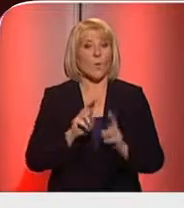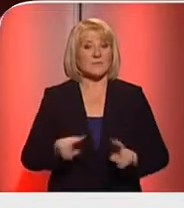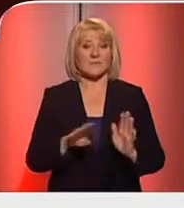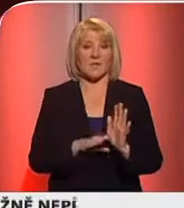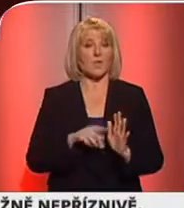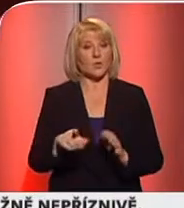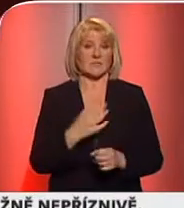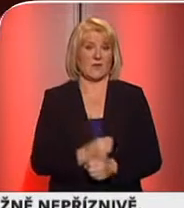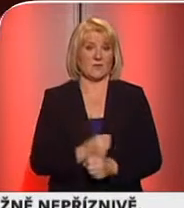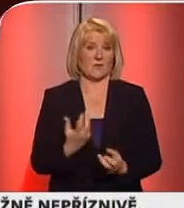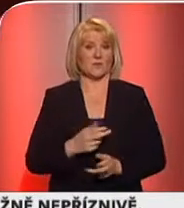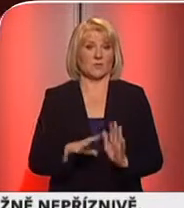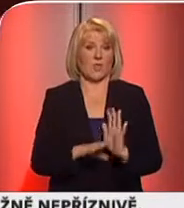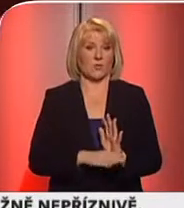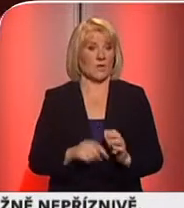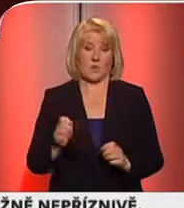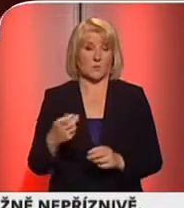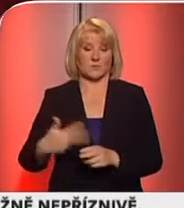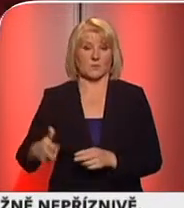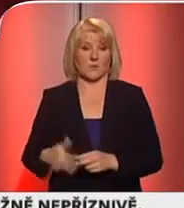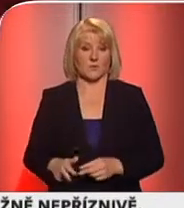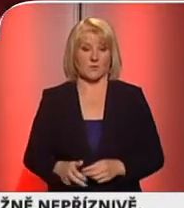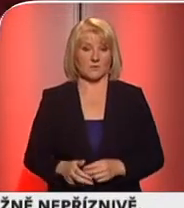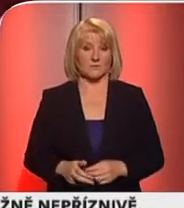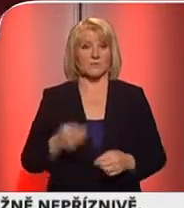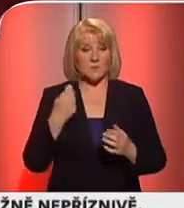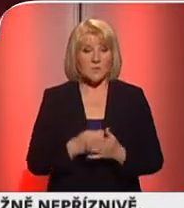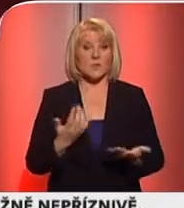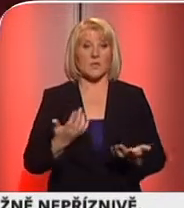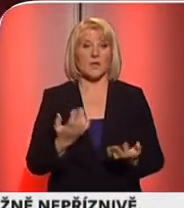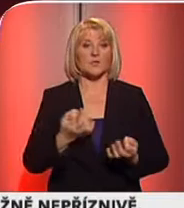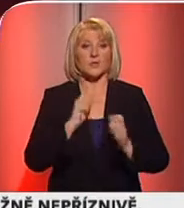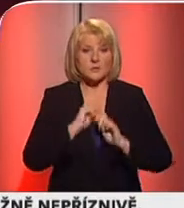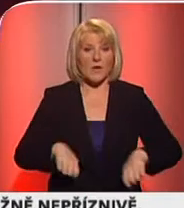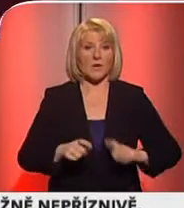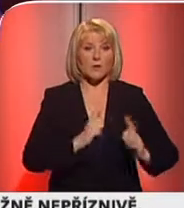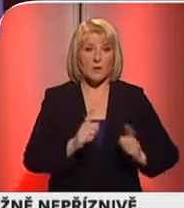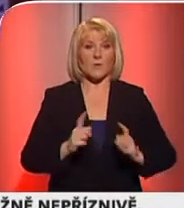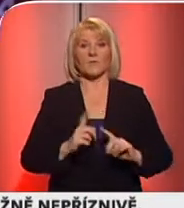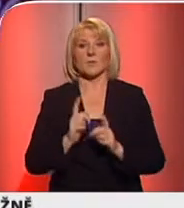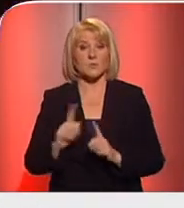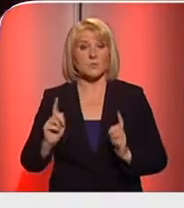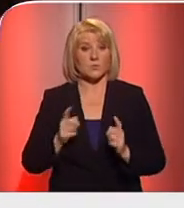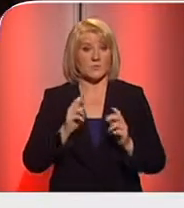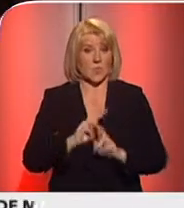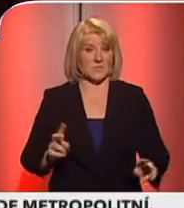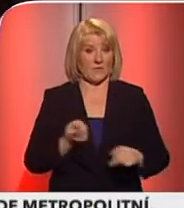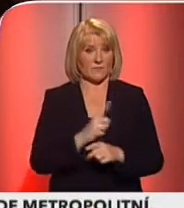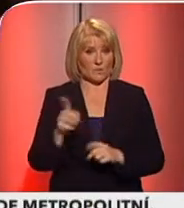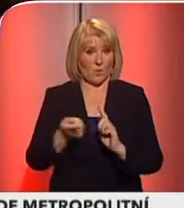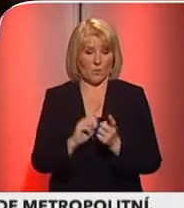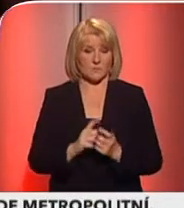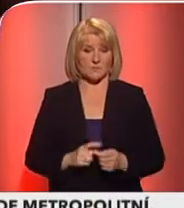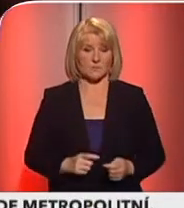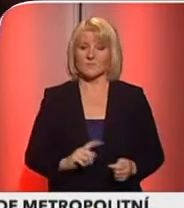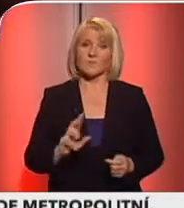nemusím upravovat. To, jestli některé a to má tedy každou stávku v dopravě nebo jinou třeba řešit ústavní soud? Ne. Počkejte. Rozlišujeme